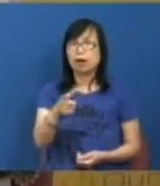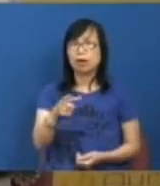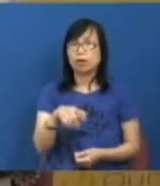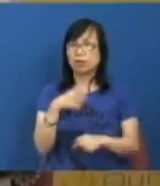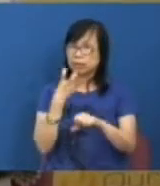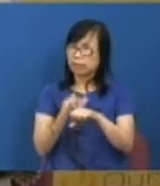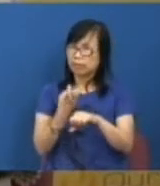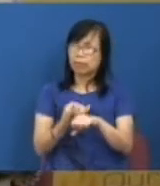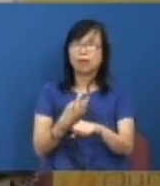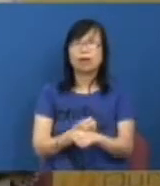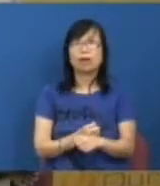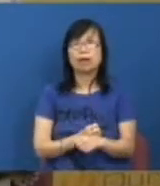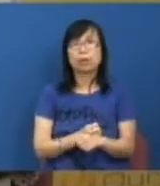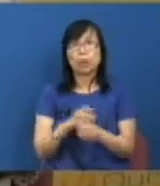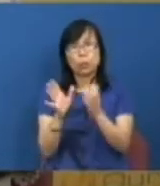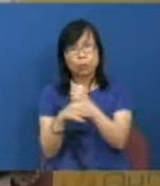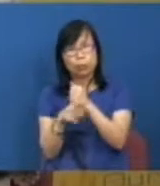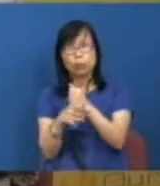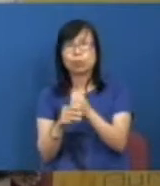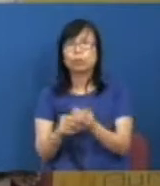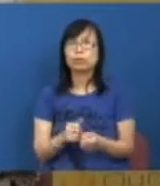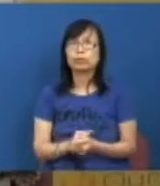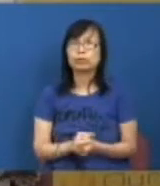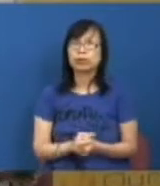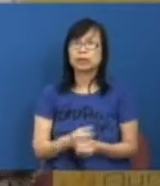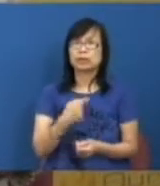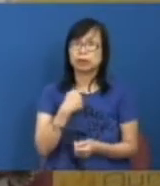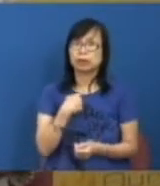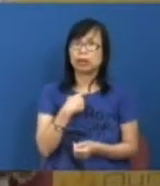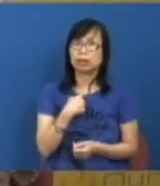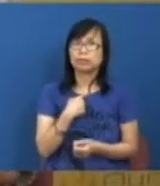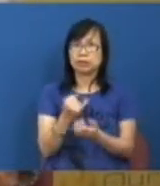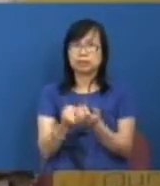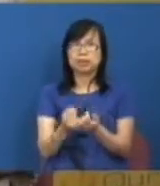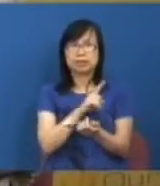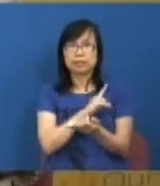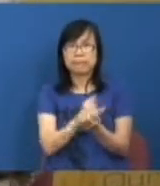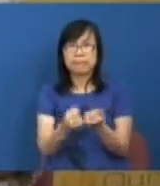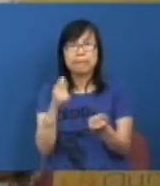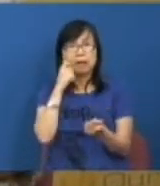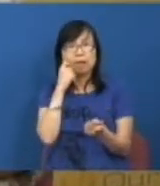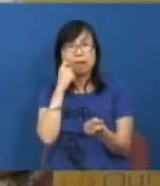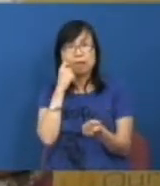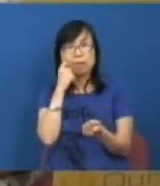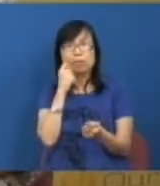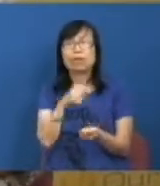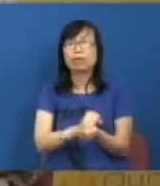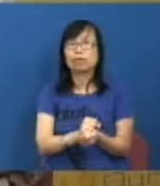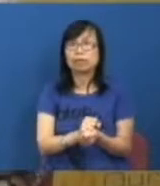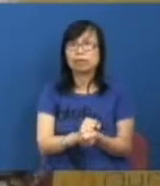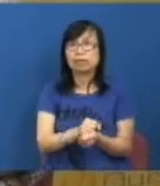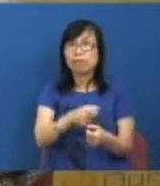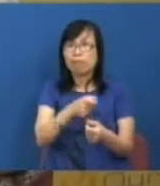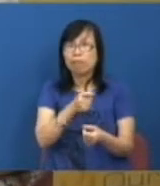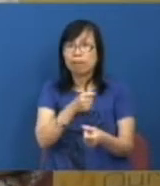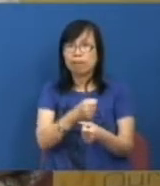好，我哋啲煤礦好，其實都係攞命搏嘅喎。而家咧，我哋即係話核電整體又話希